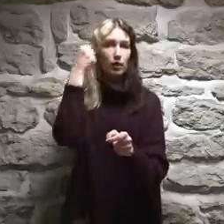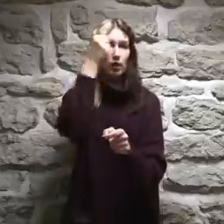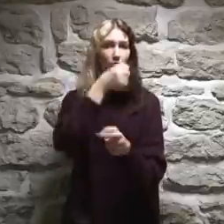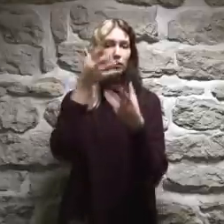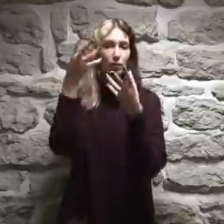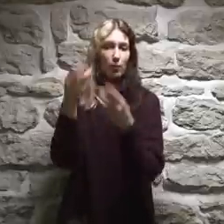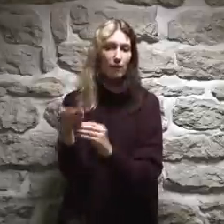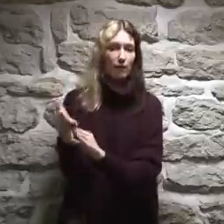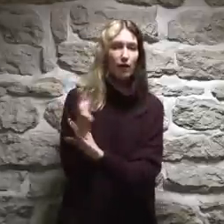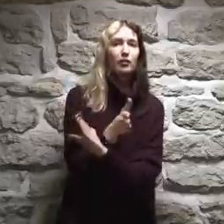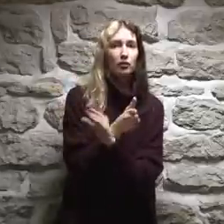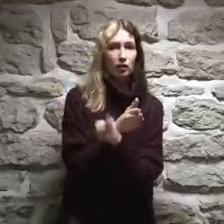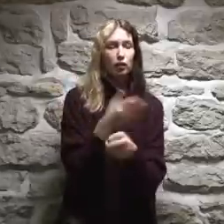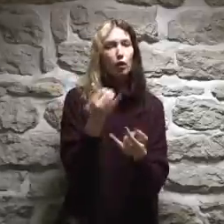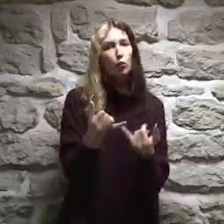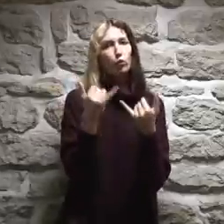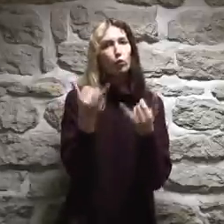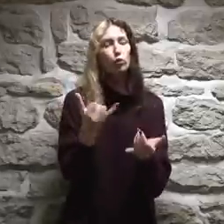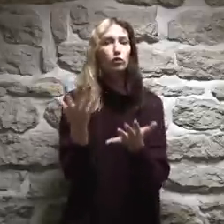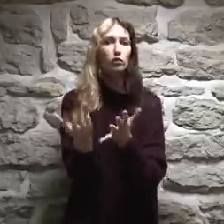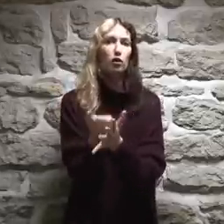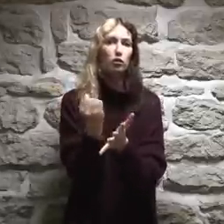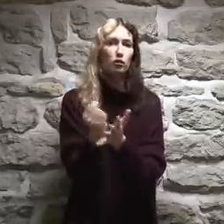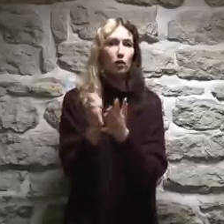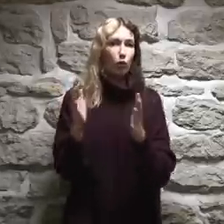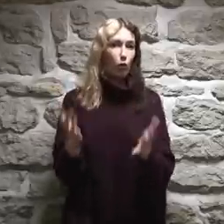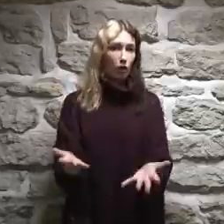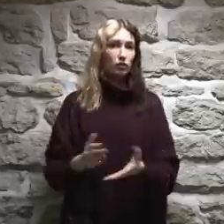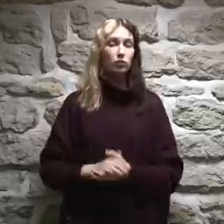eel need tunnustused ka kätte.